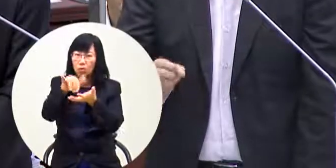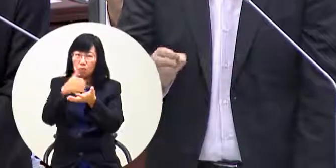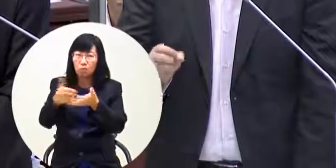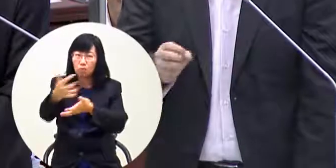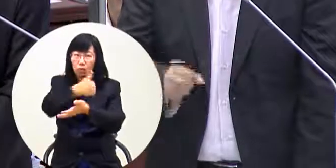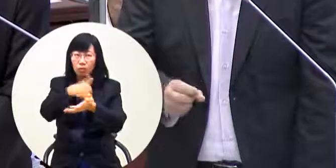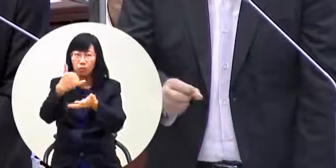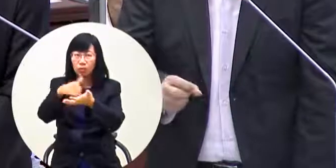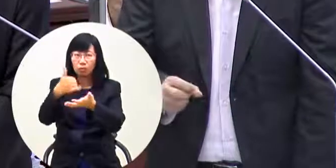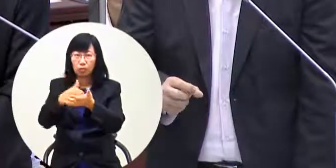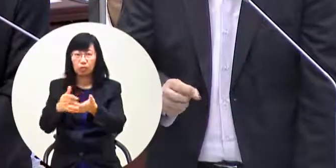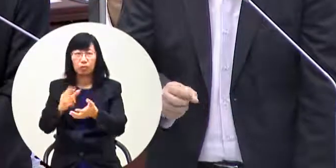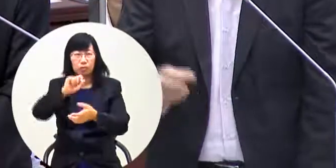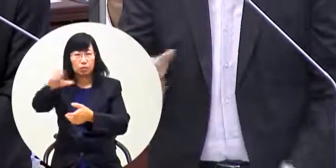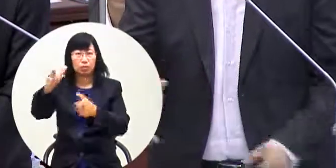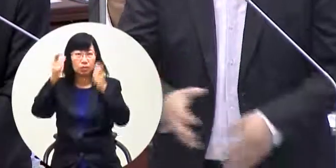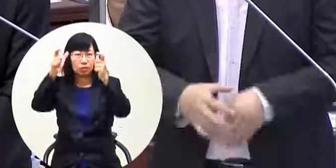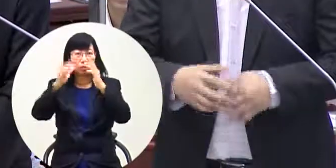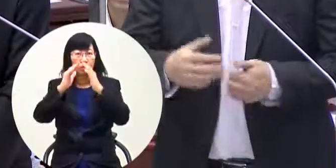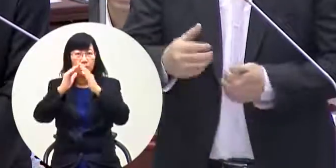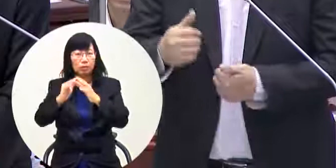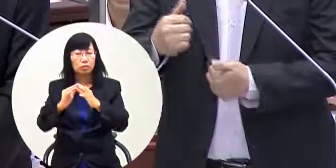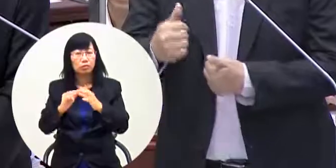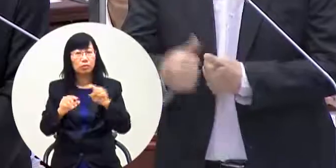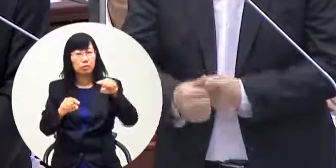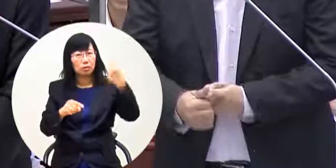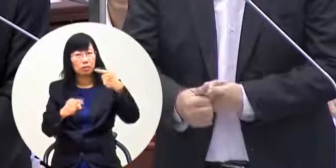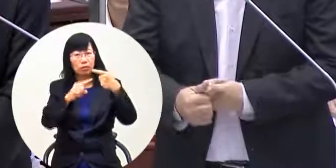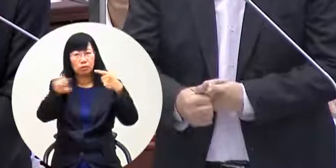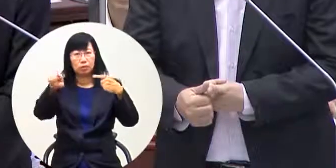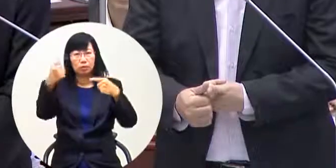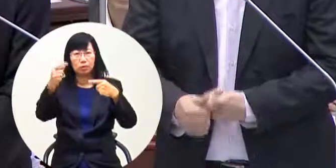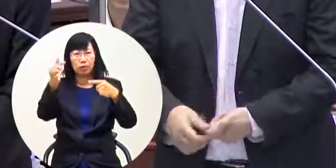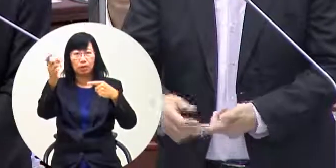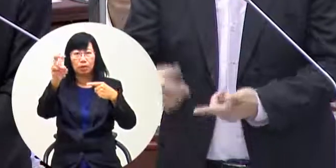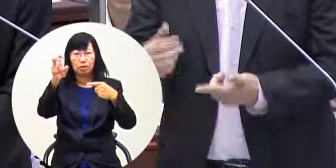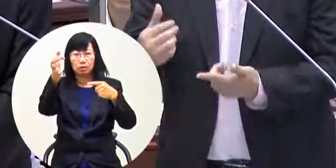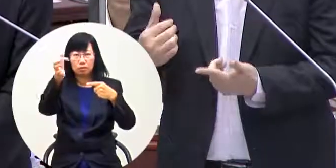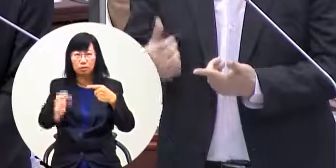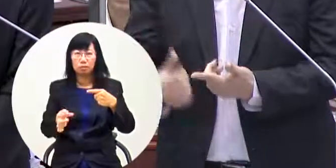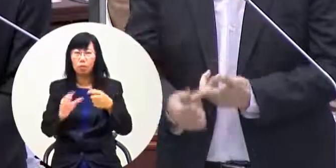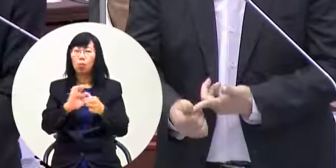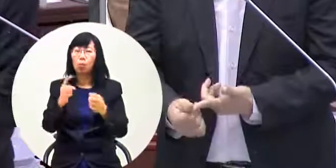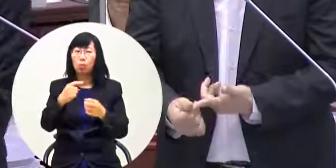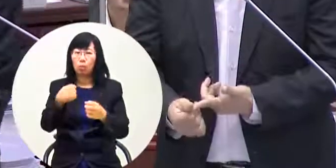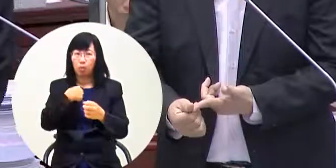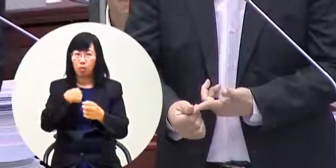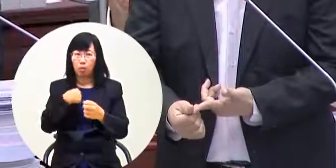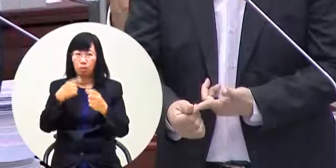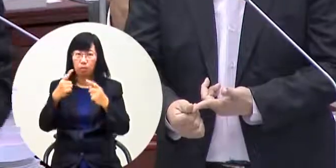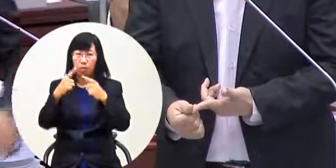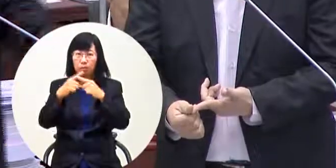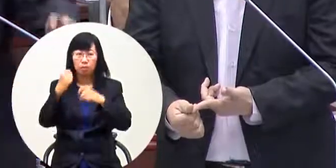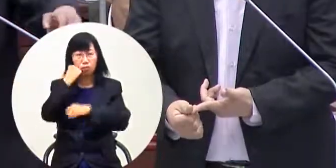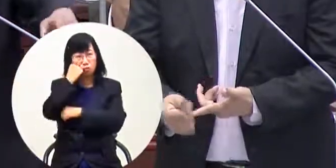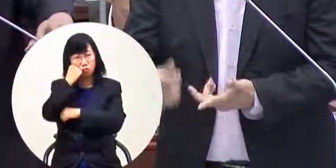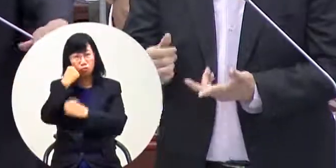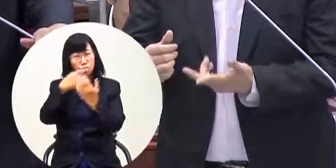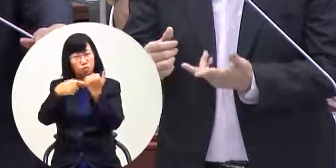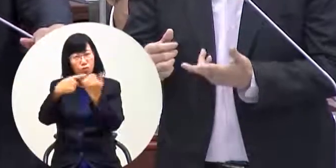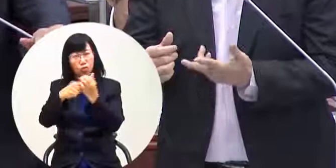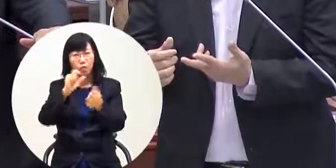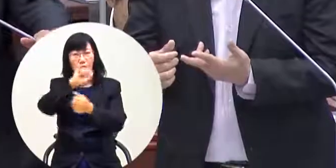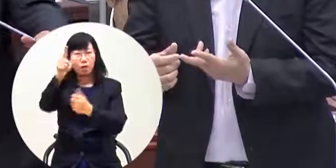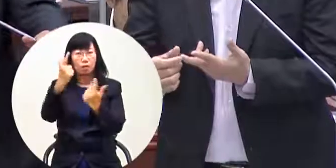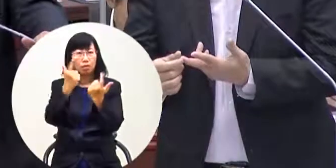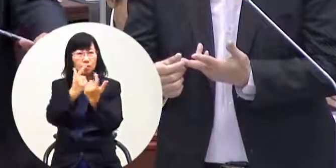个100到120亿？明明我们的人口比台北市多啊，我们的土地也是台北市的这一个11倍，那我